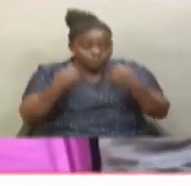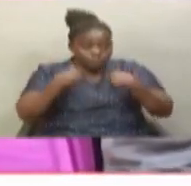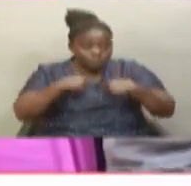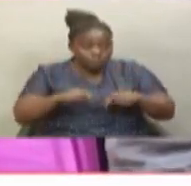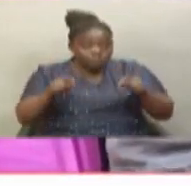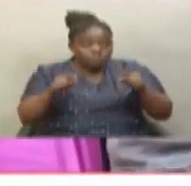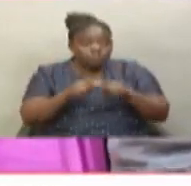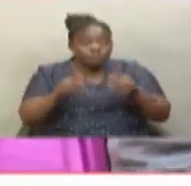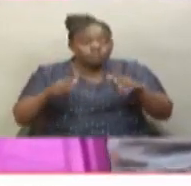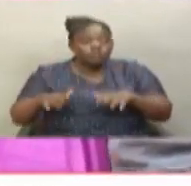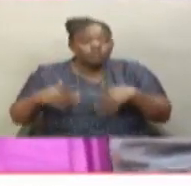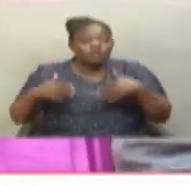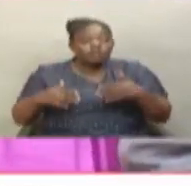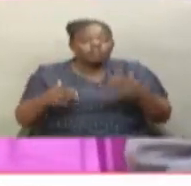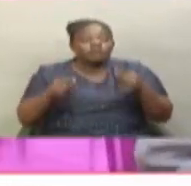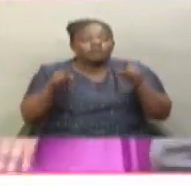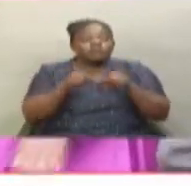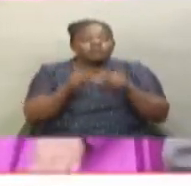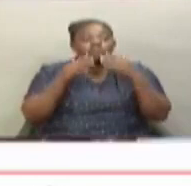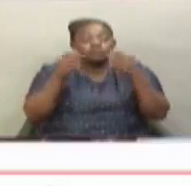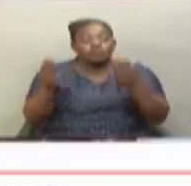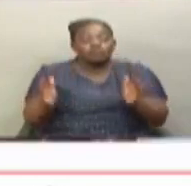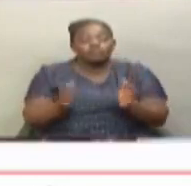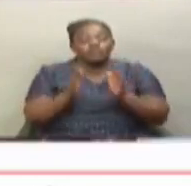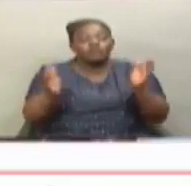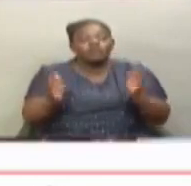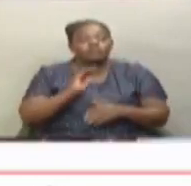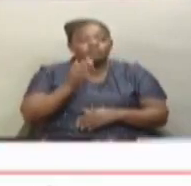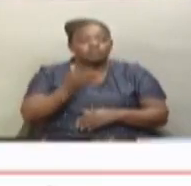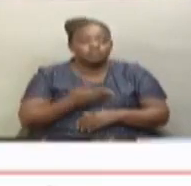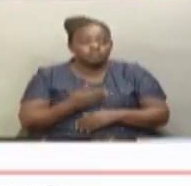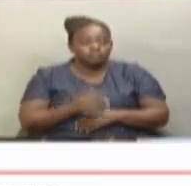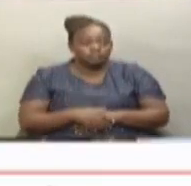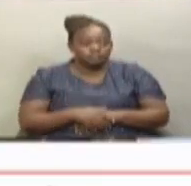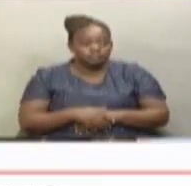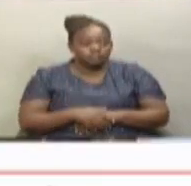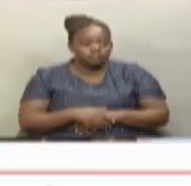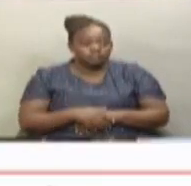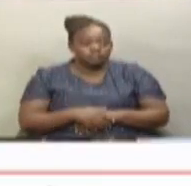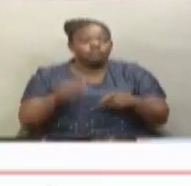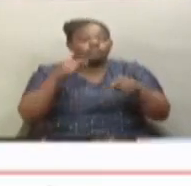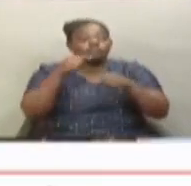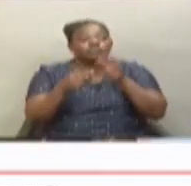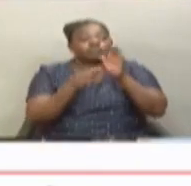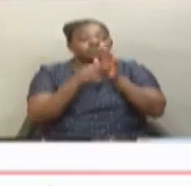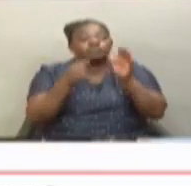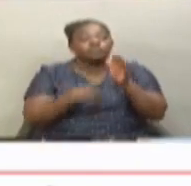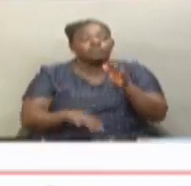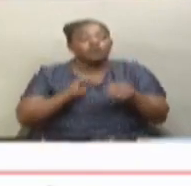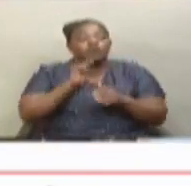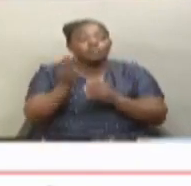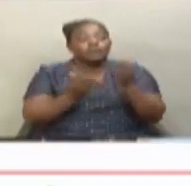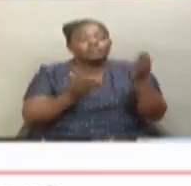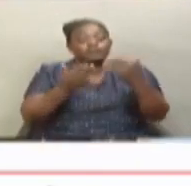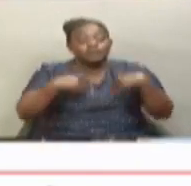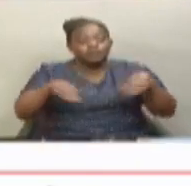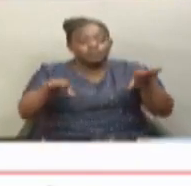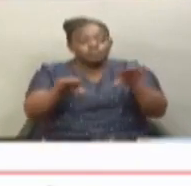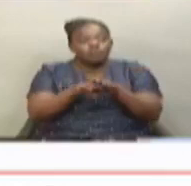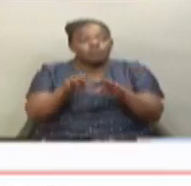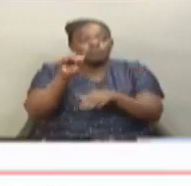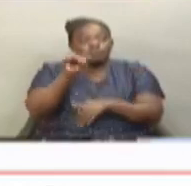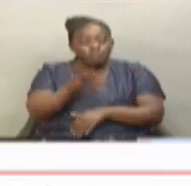tuli okusanyuka n'okwebaza tuzizaamu amaanyi ayongedde okulaga nti obuweereza bwaffe bwa mugaso nnyo nnyo